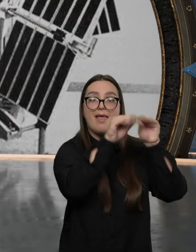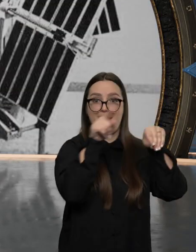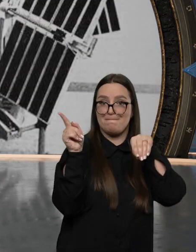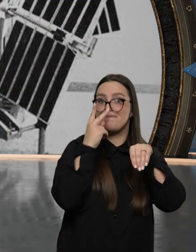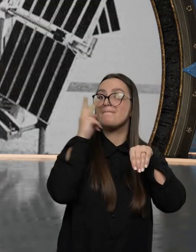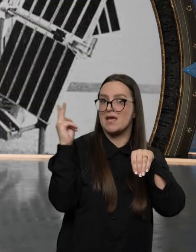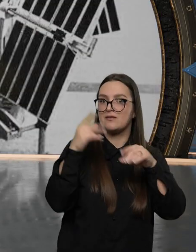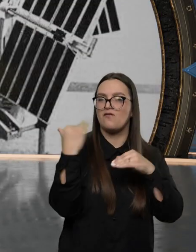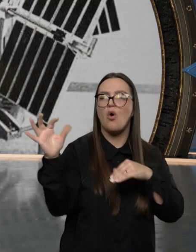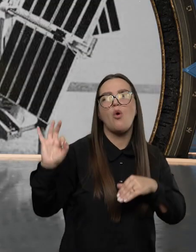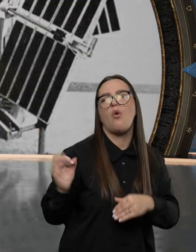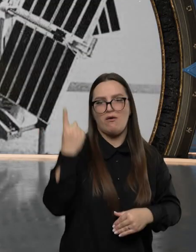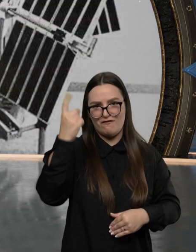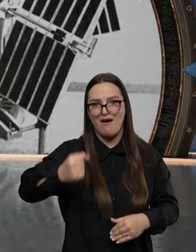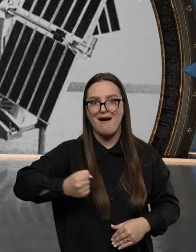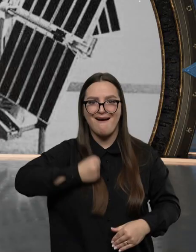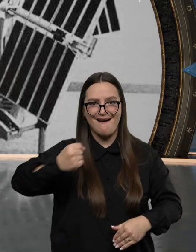buvo pirmas karinis,